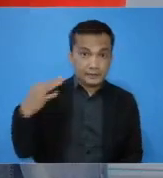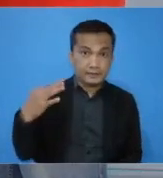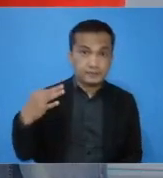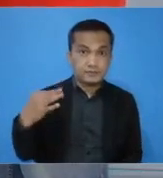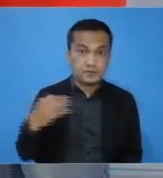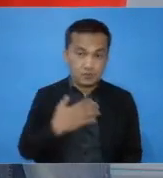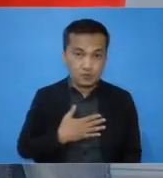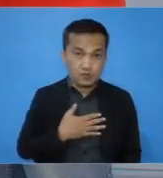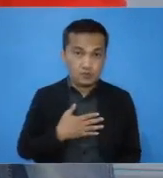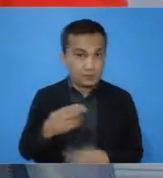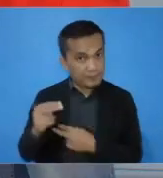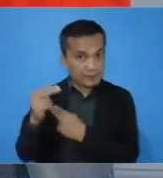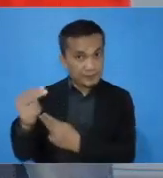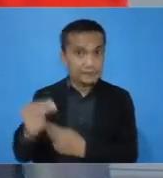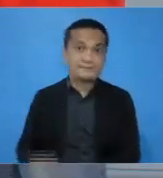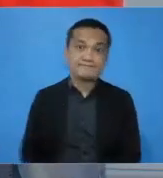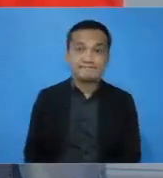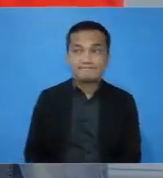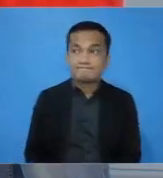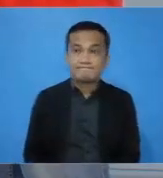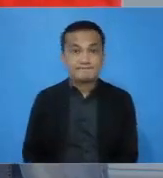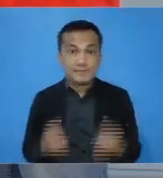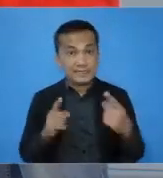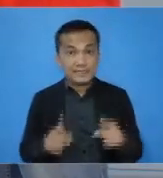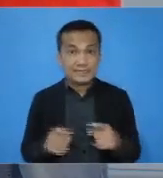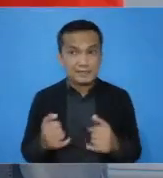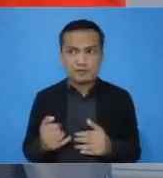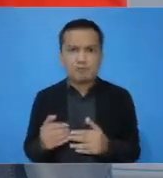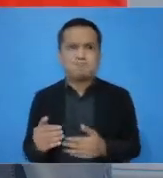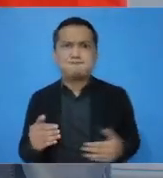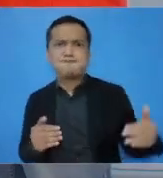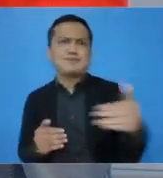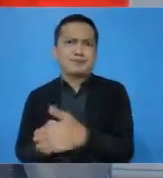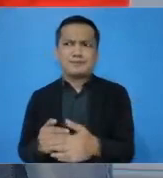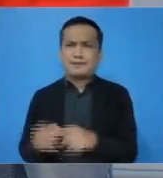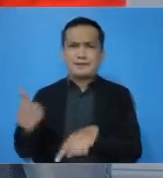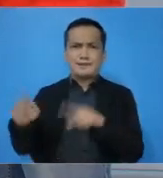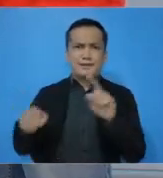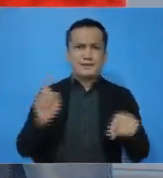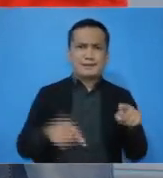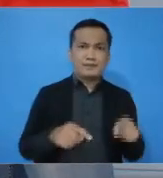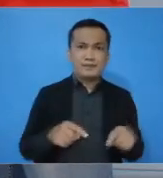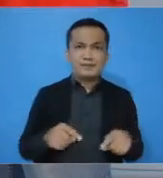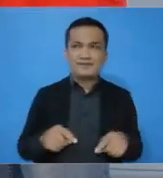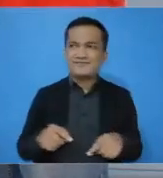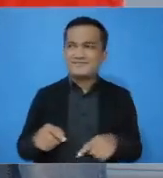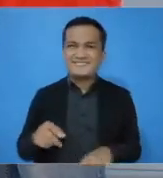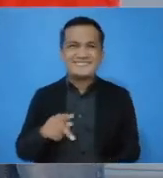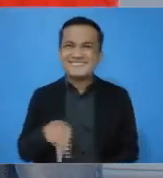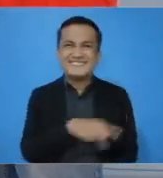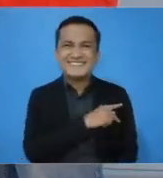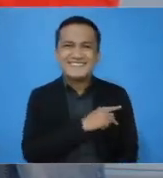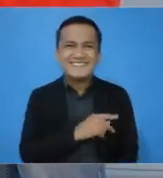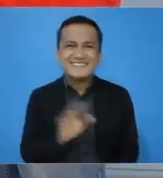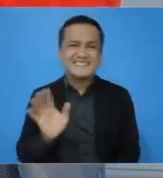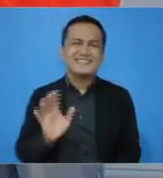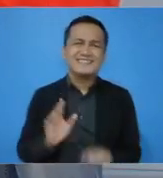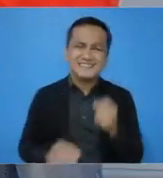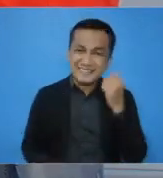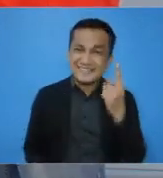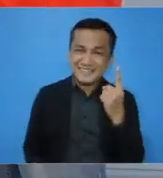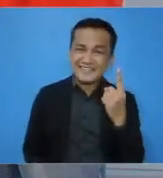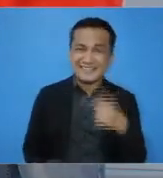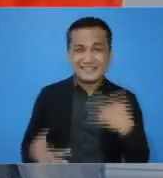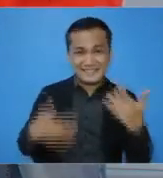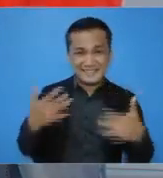sila. Kasi ang nangyayari ngayon, pinapangunahan yung iba't ibang mga personalities. And naintindihan naman natin yung excitement nila Congressman